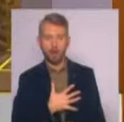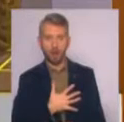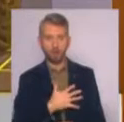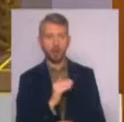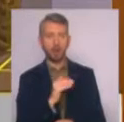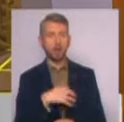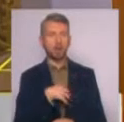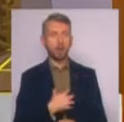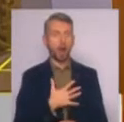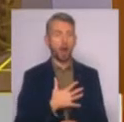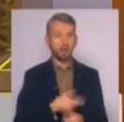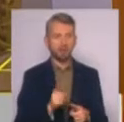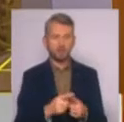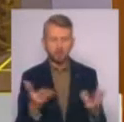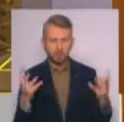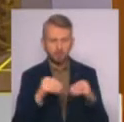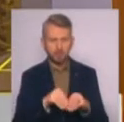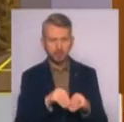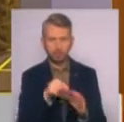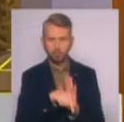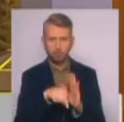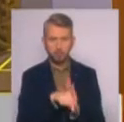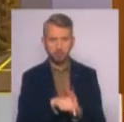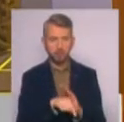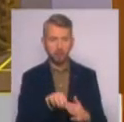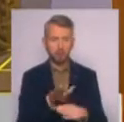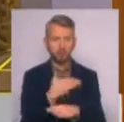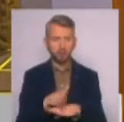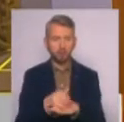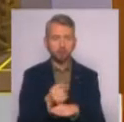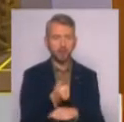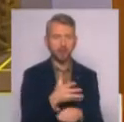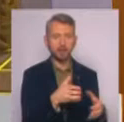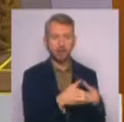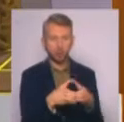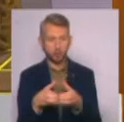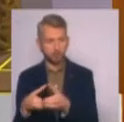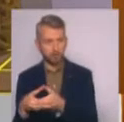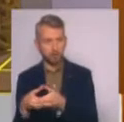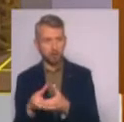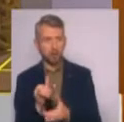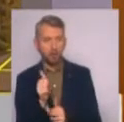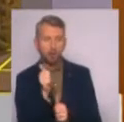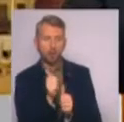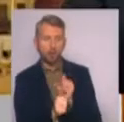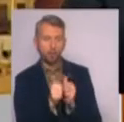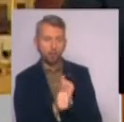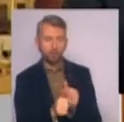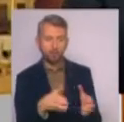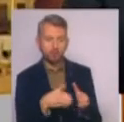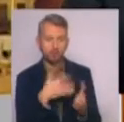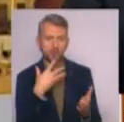збірне поняття, і воно розбито на декілька груп. У кожної, як кажуть, групи